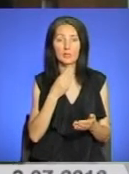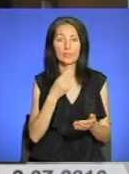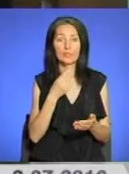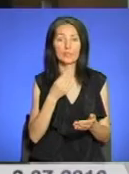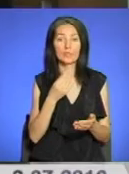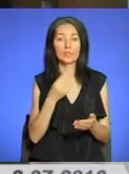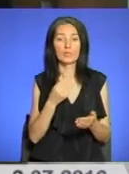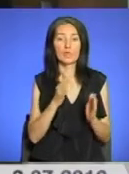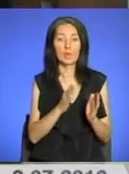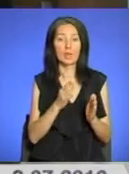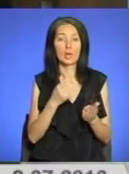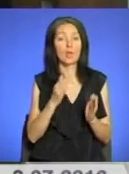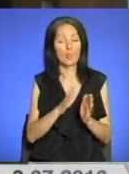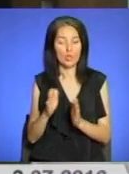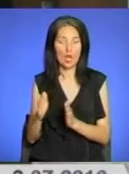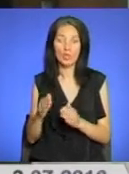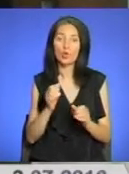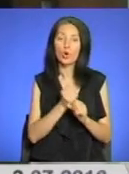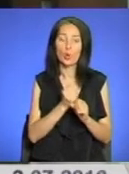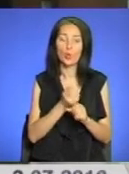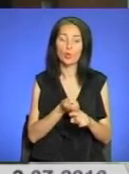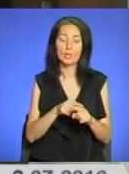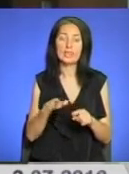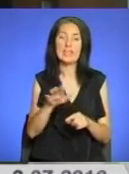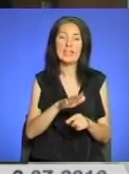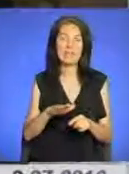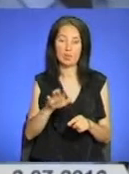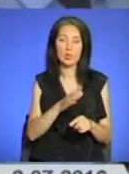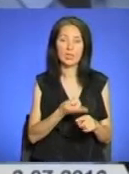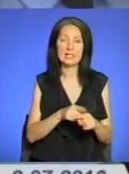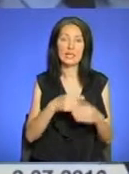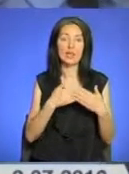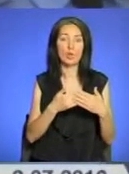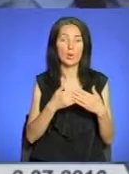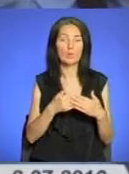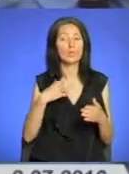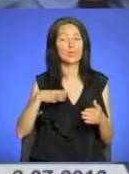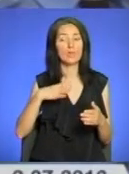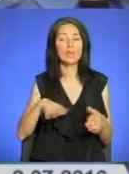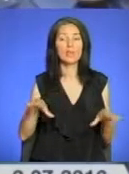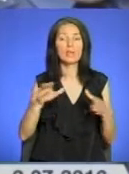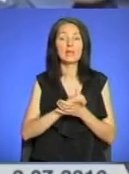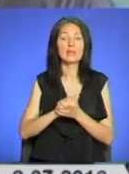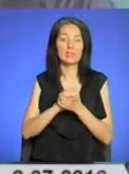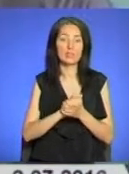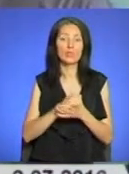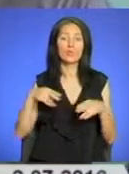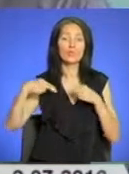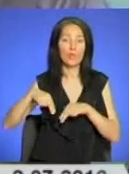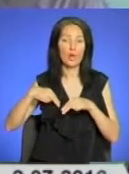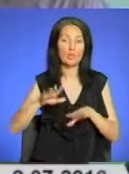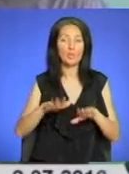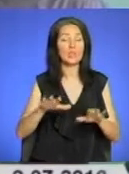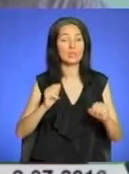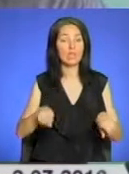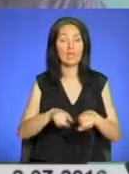відмінний порядок і роботу на території цієї громади. Сподівання на тісну співпрацю місцевої влади та поліції